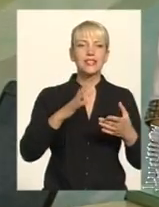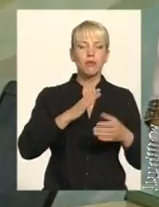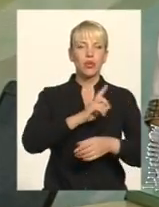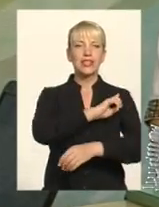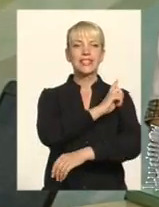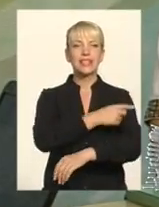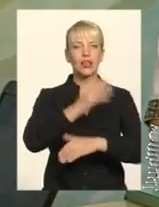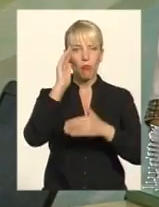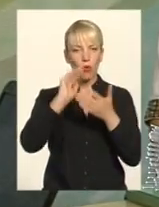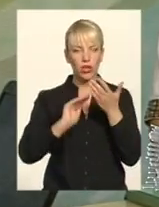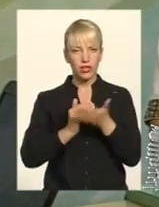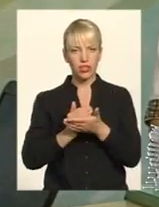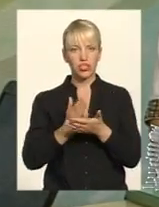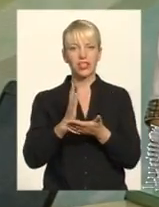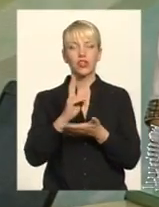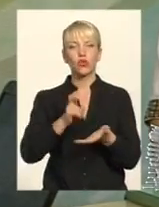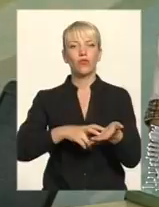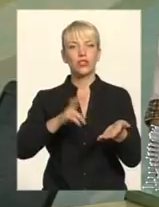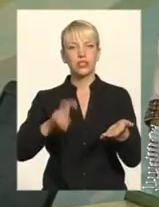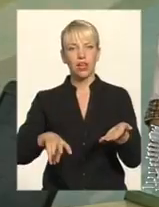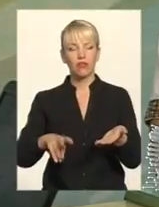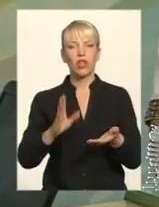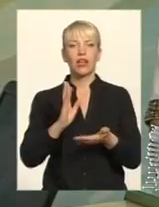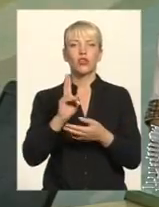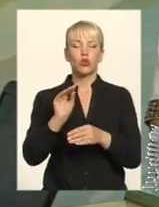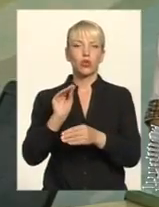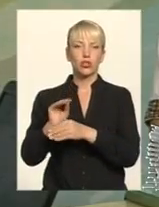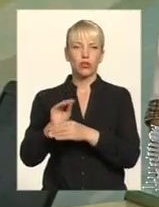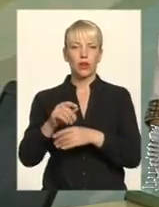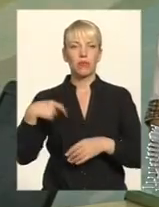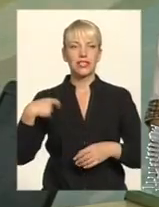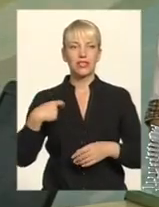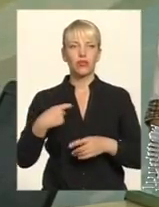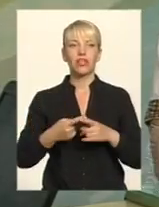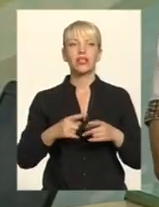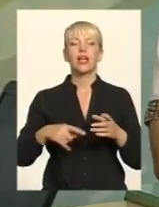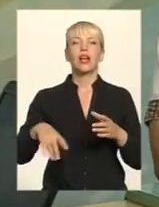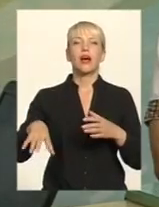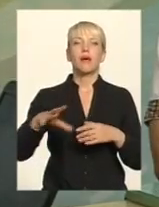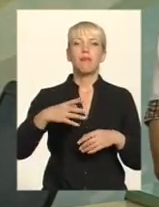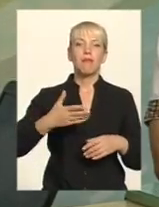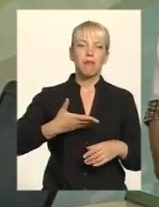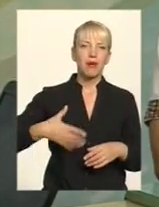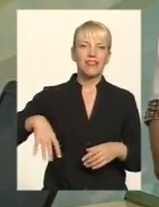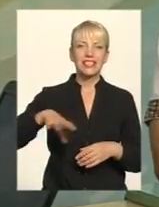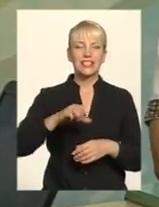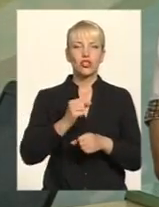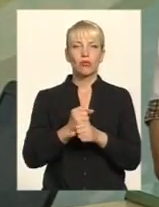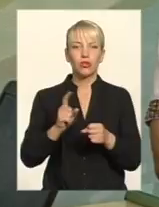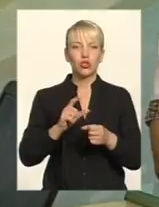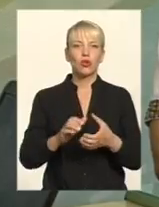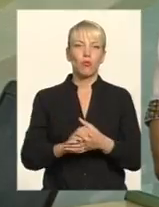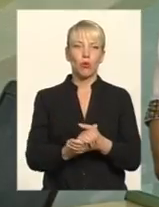відставку. Їх дискредитували президент, але ми все зробили для того, щоб їх об'єднати, для того, щоб рішення в області